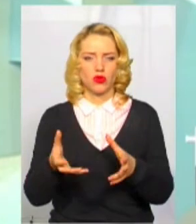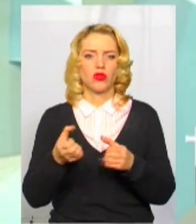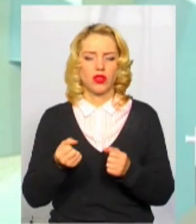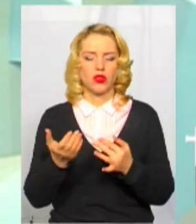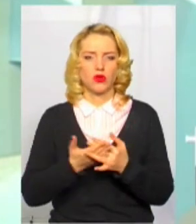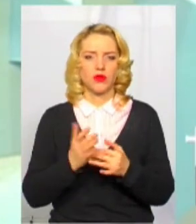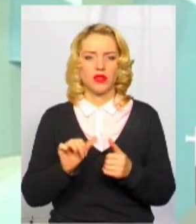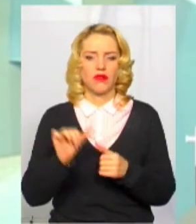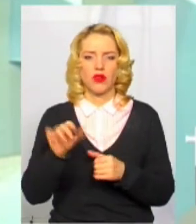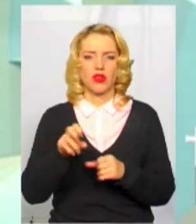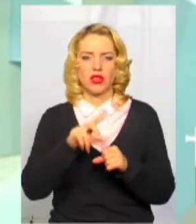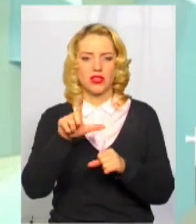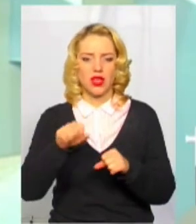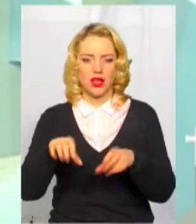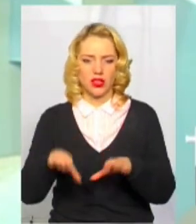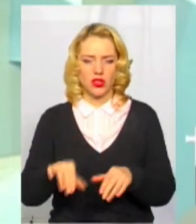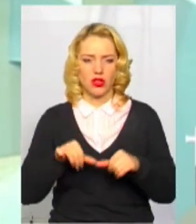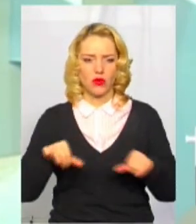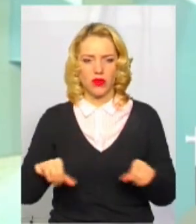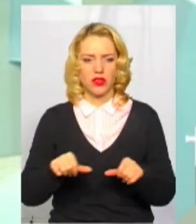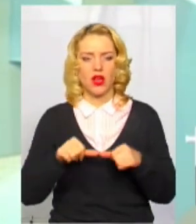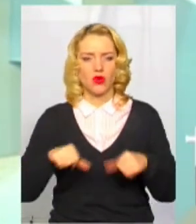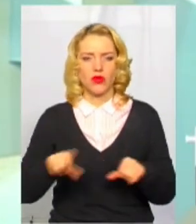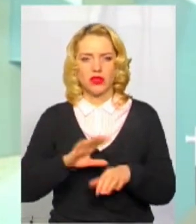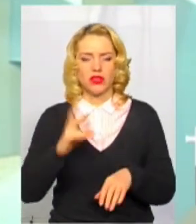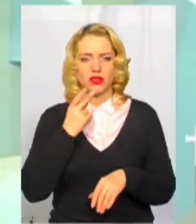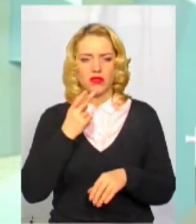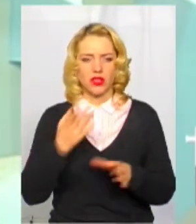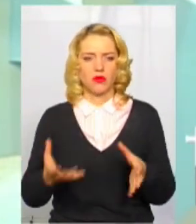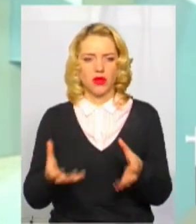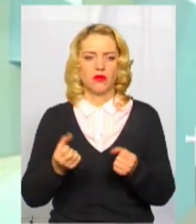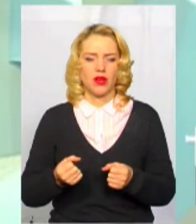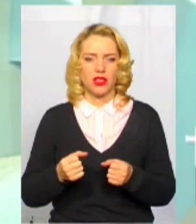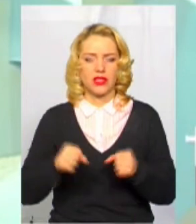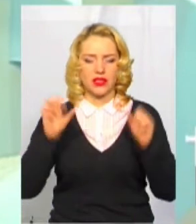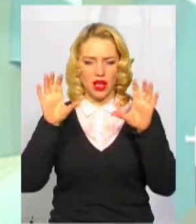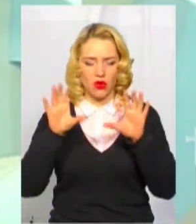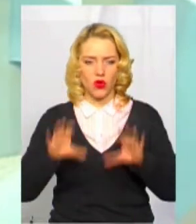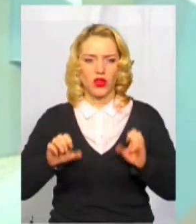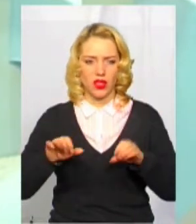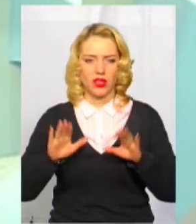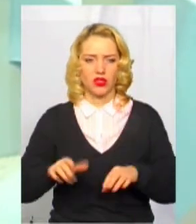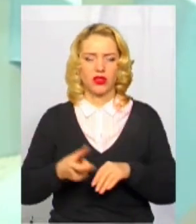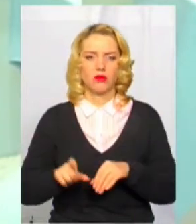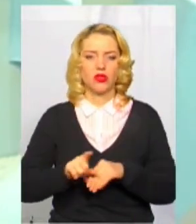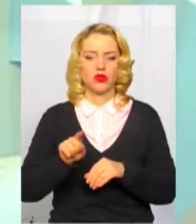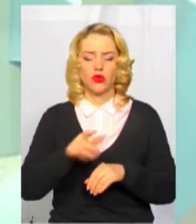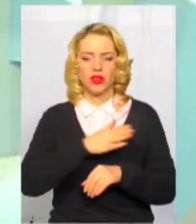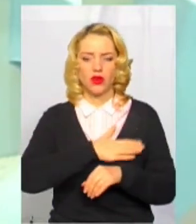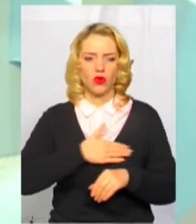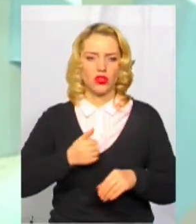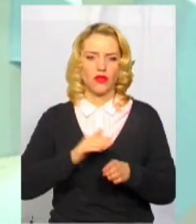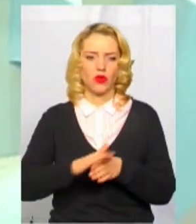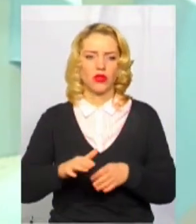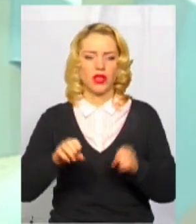комісії. Комісія не завжди приймає законні рішення. Більше того, потім не бажає виконувати рішення